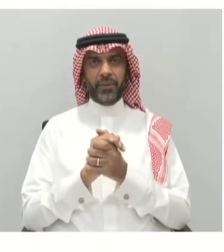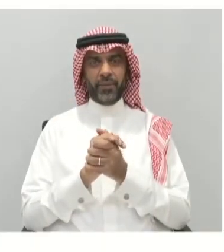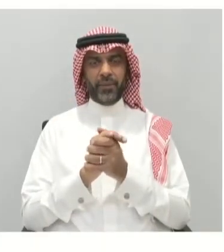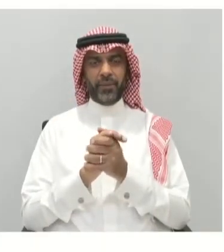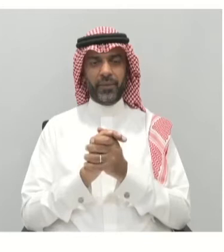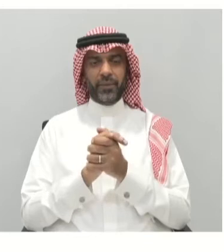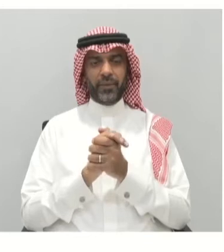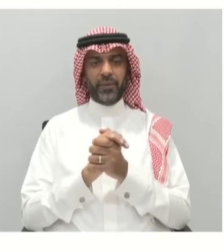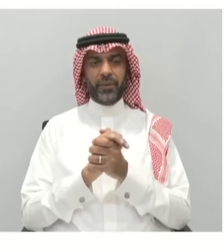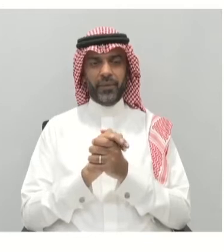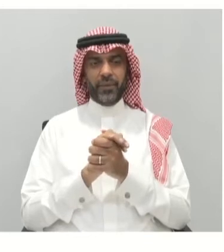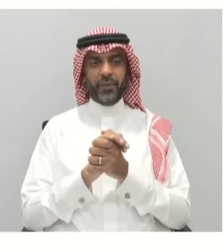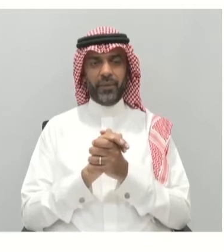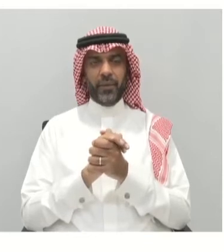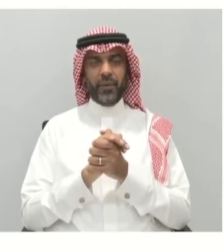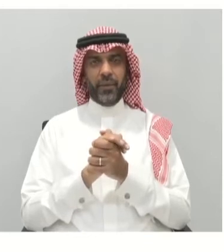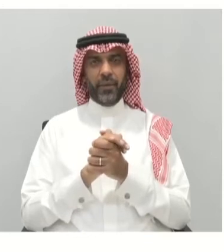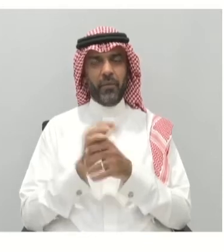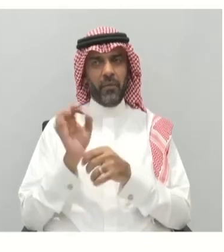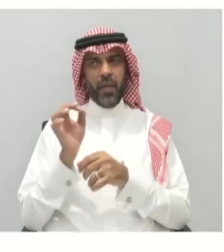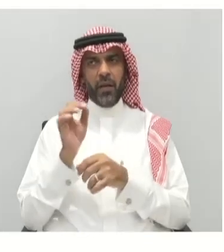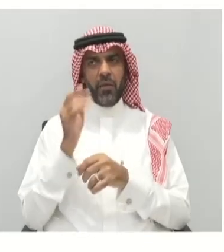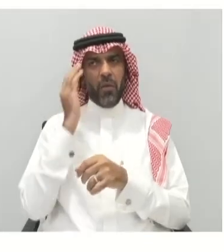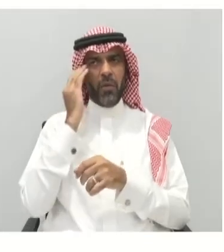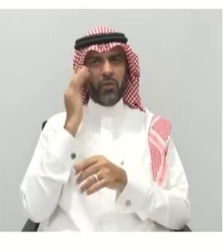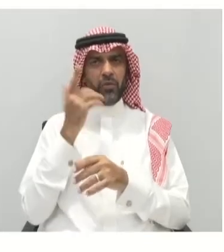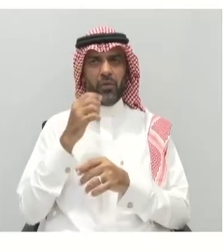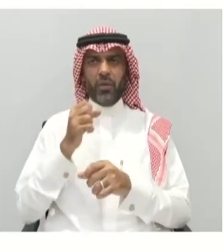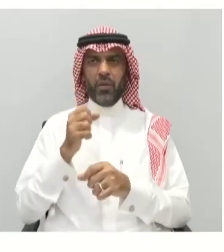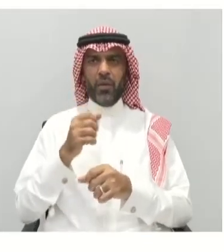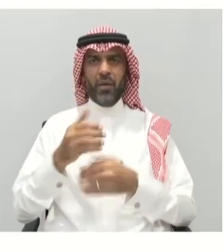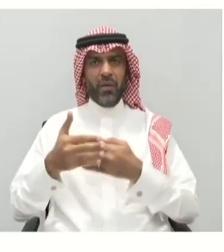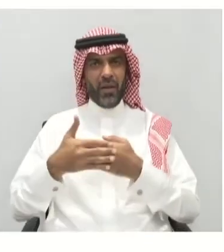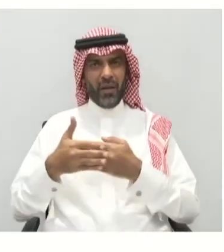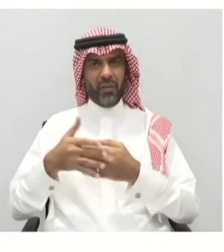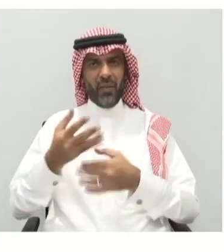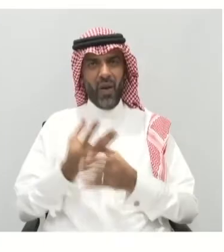واجبات المراه في بيتها مثلا رعايه الابناء او غير ذلك